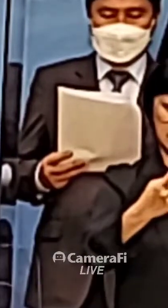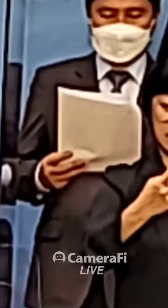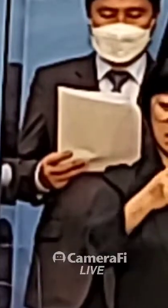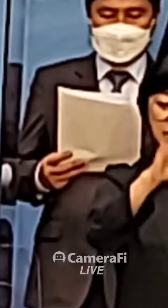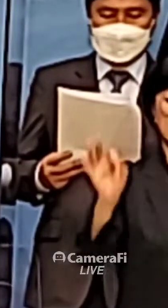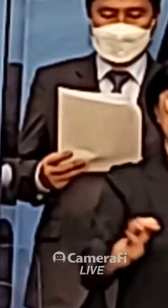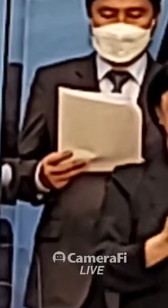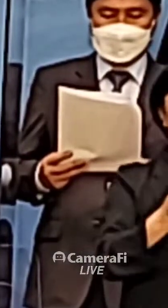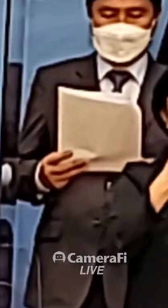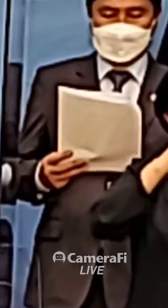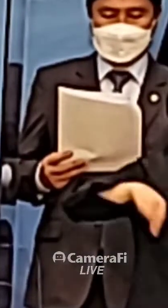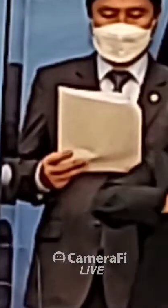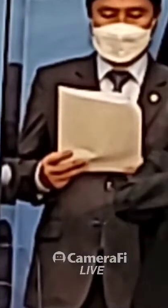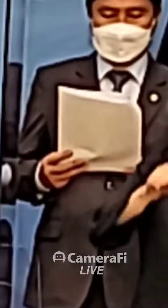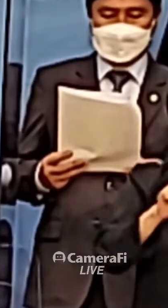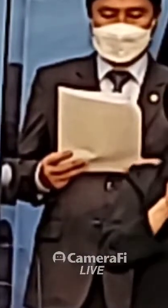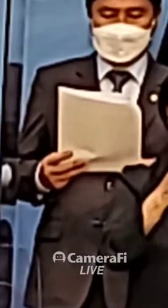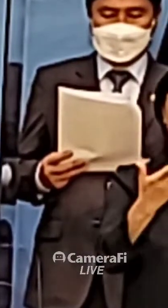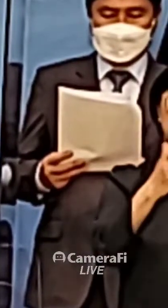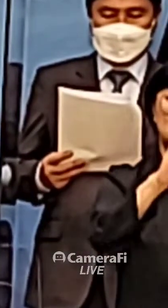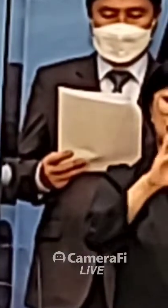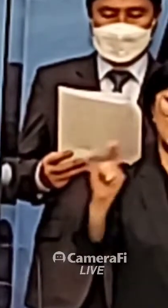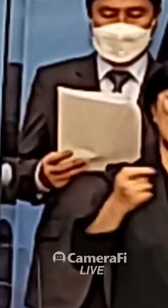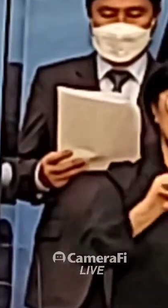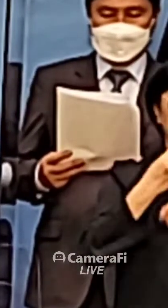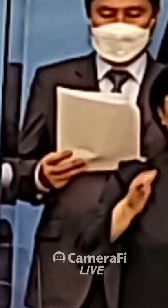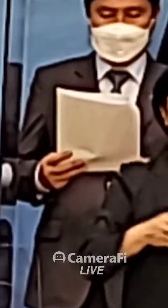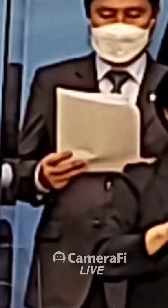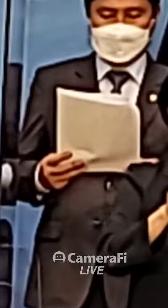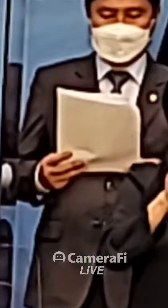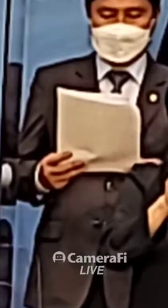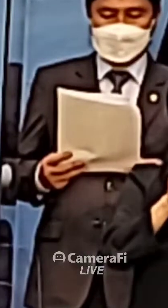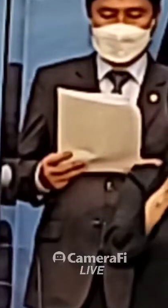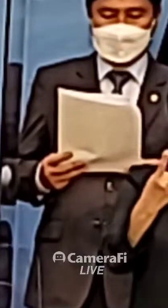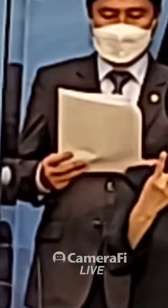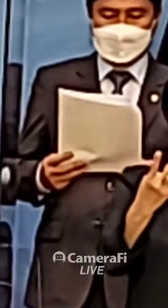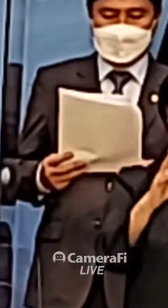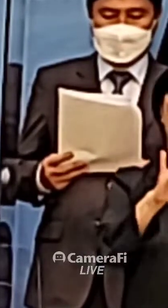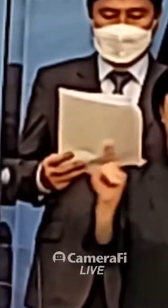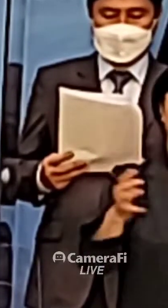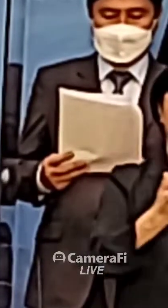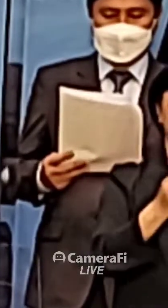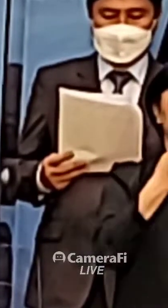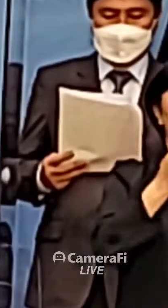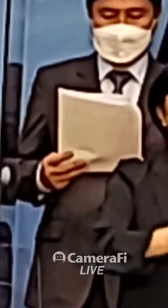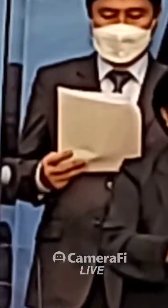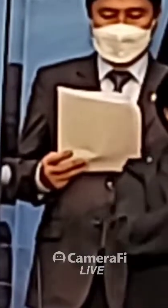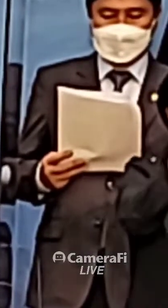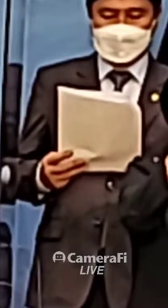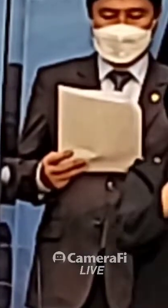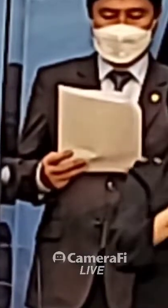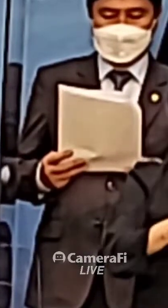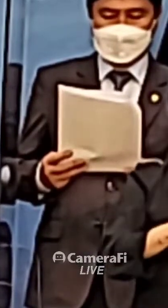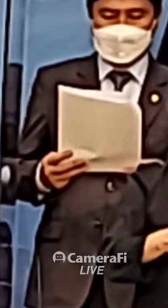144.1%이며 수도권의 1.9배, 경기도의 2.2배가 또 서울시의